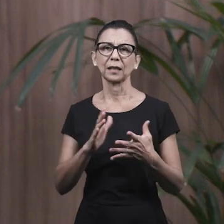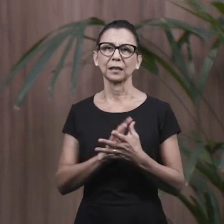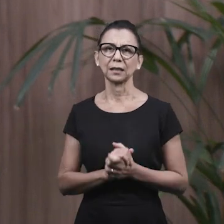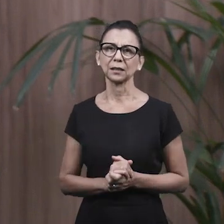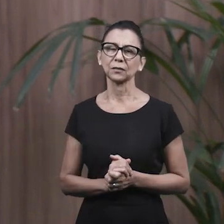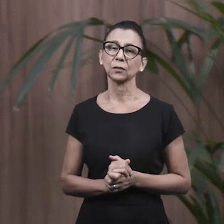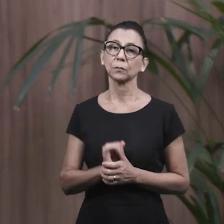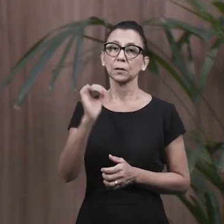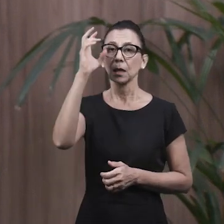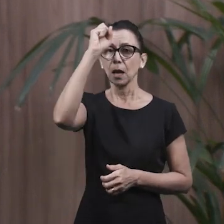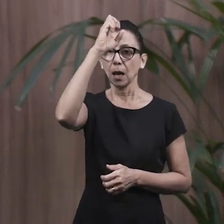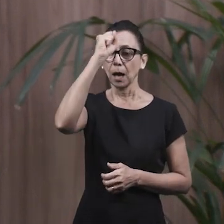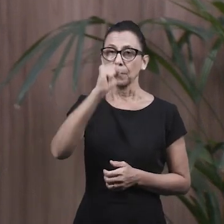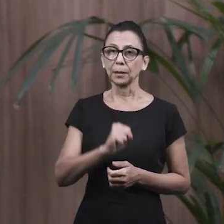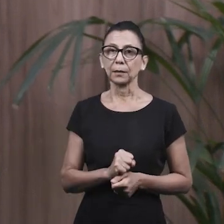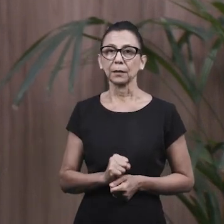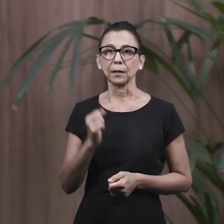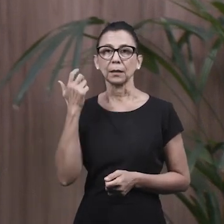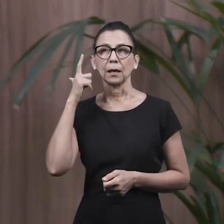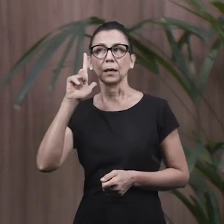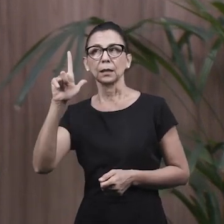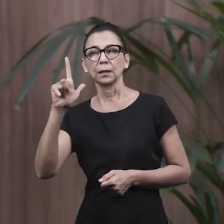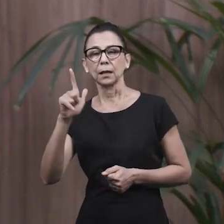frustrations, de gagner et perdre,